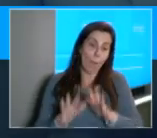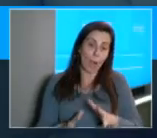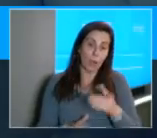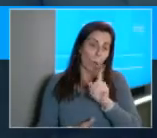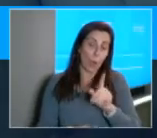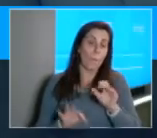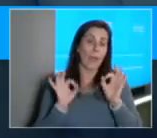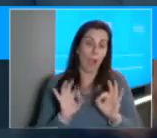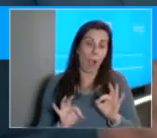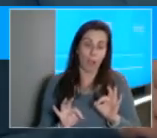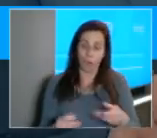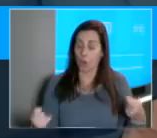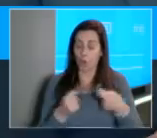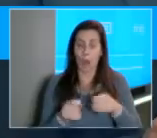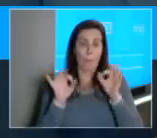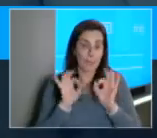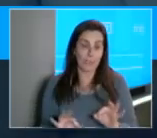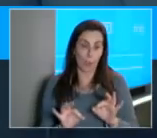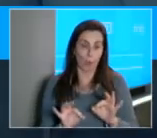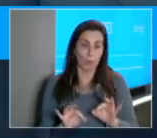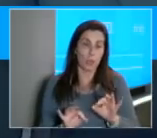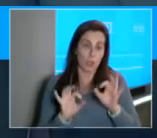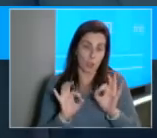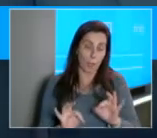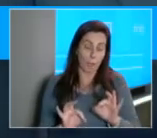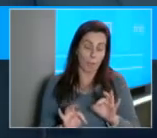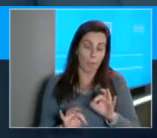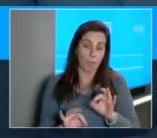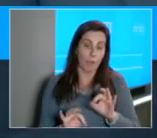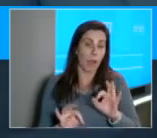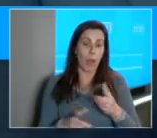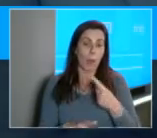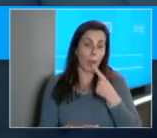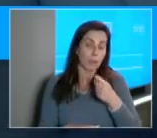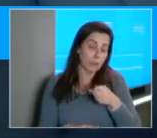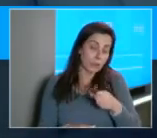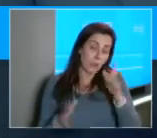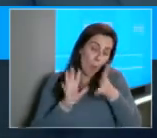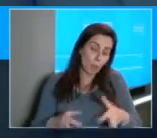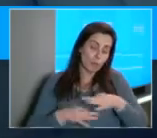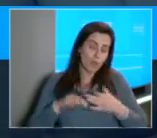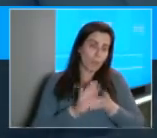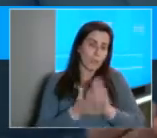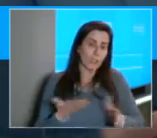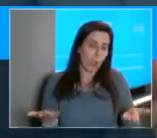הוא לא בהכרח מתכתב עם מציאות שהייתה אחד לאחד. אז למה לא להגיד זאת האומנות?